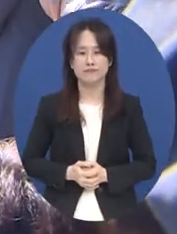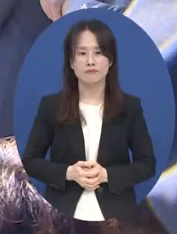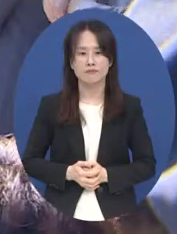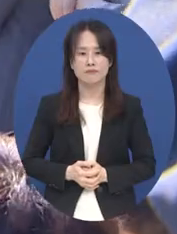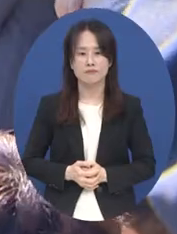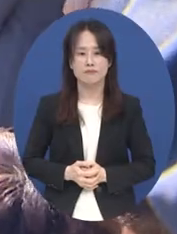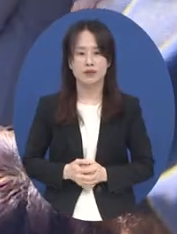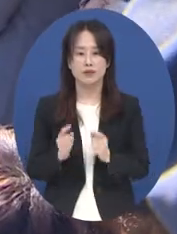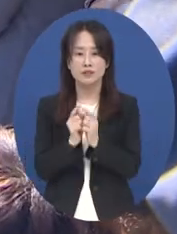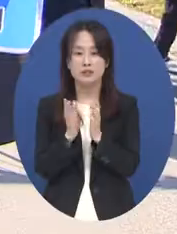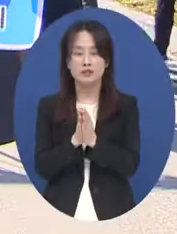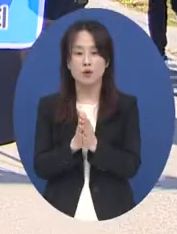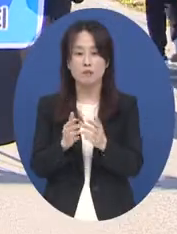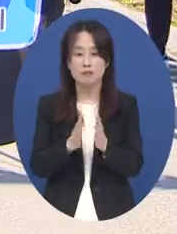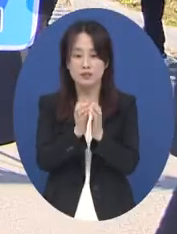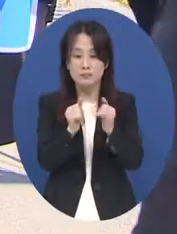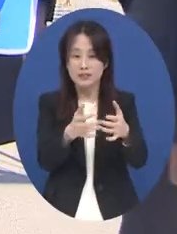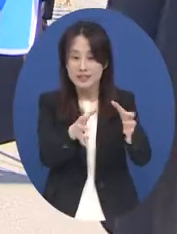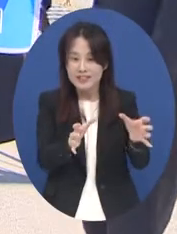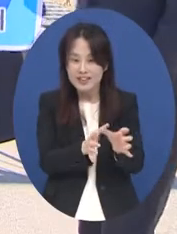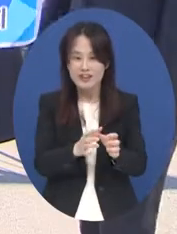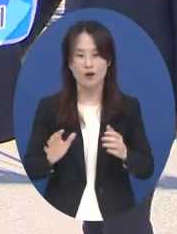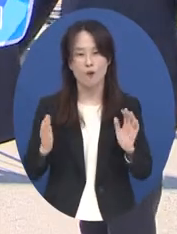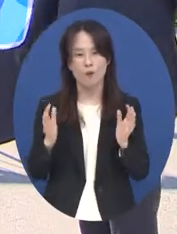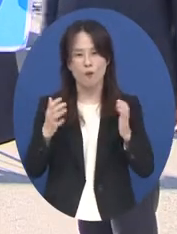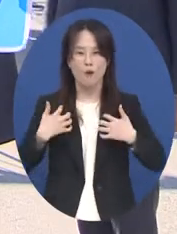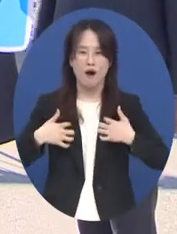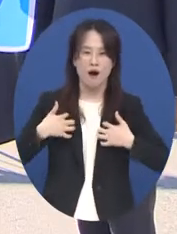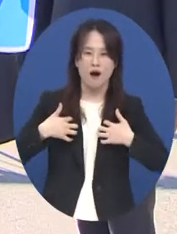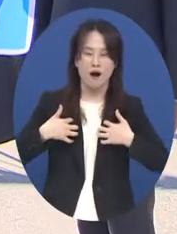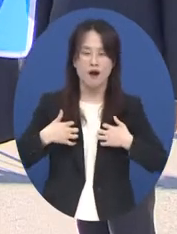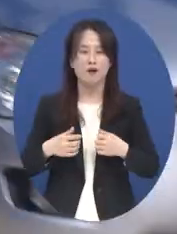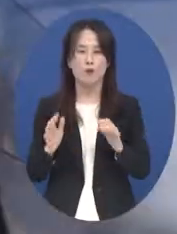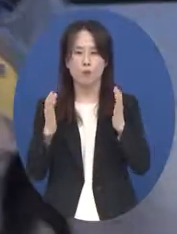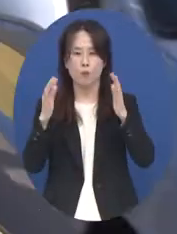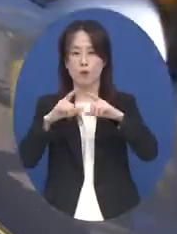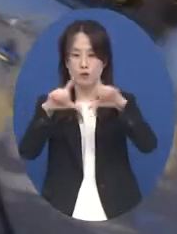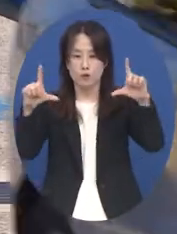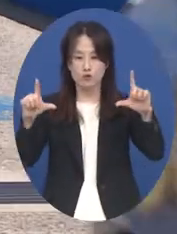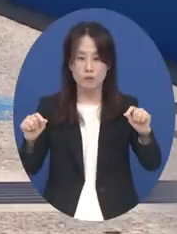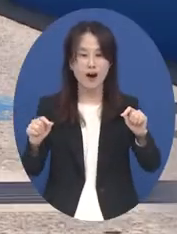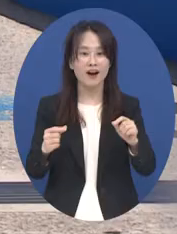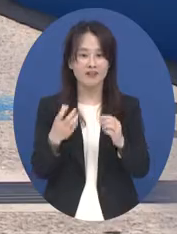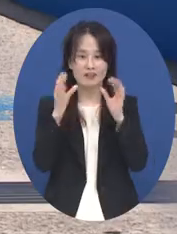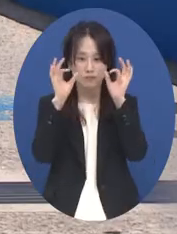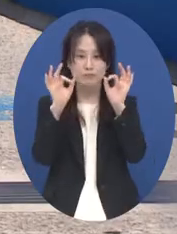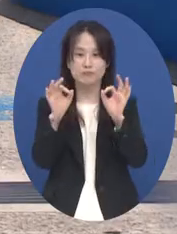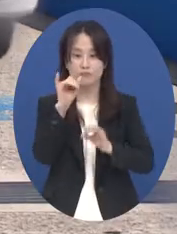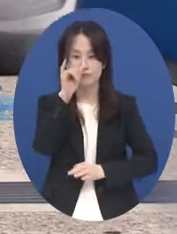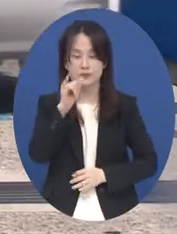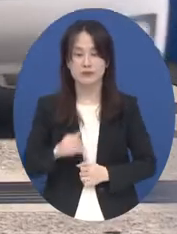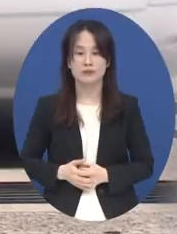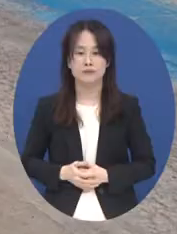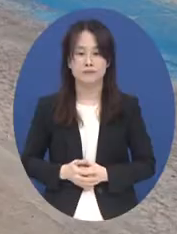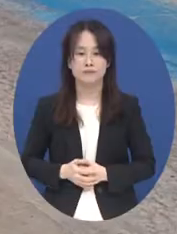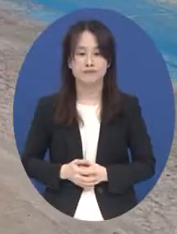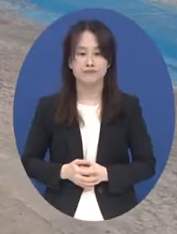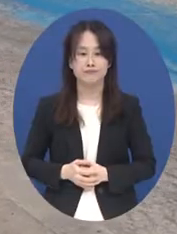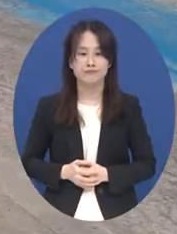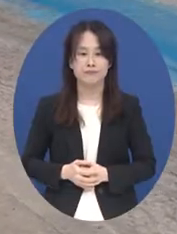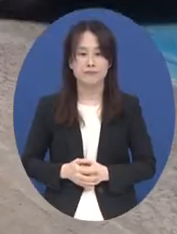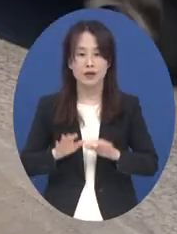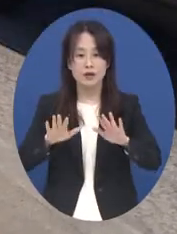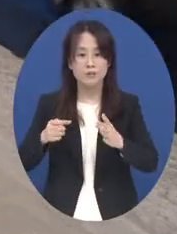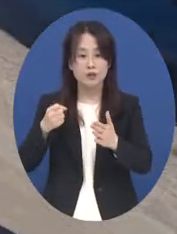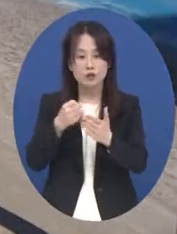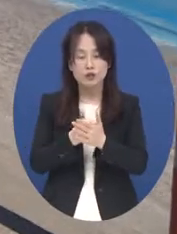도로로 직접 나온 시민단체들, 이를 반기고 있는 퍼레이드와 환영 현수막까지 쉽게 볼 수 있었습니다. 네,